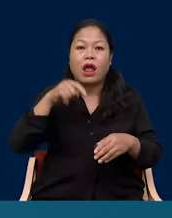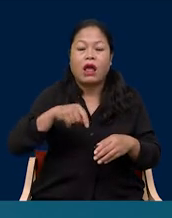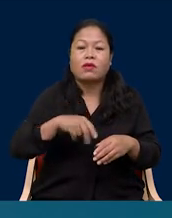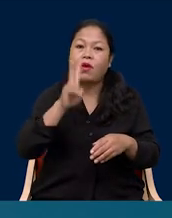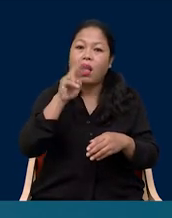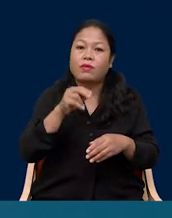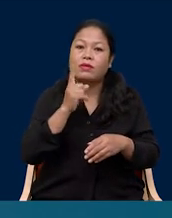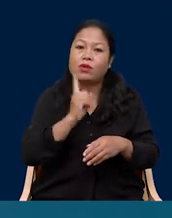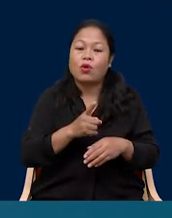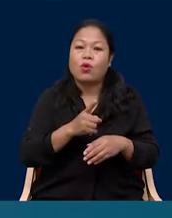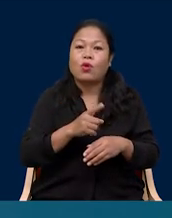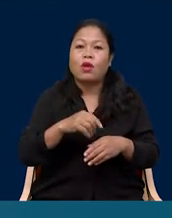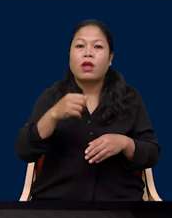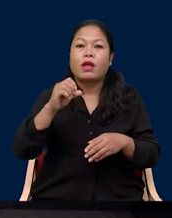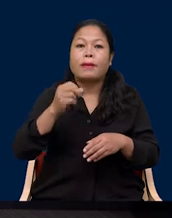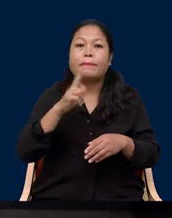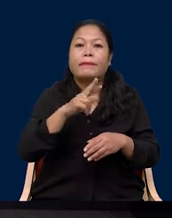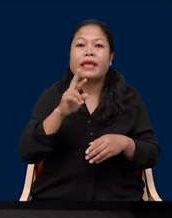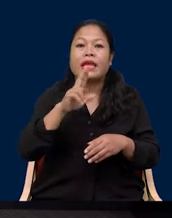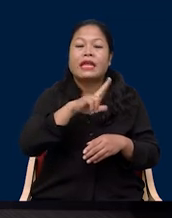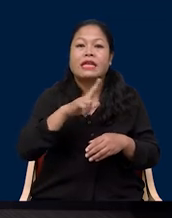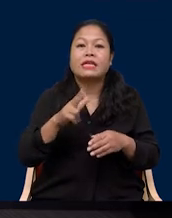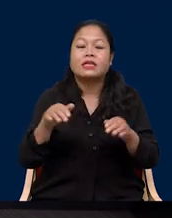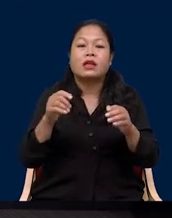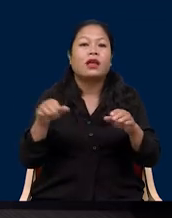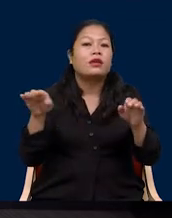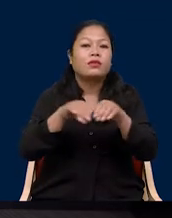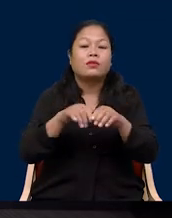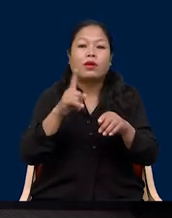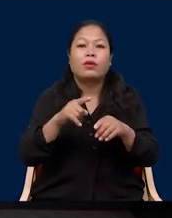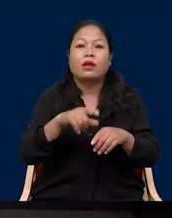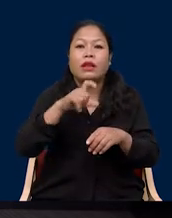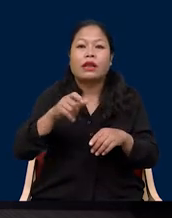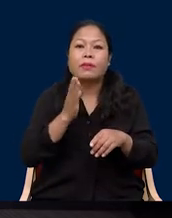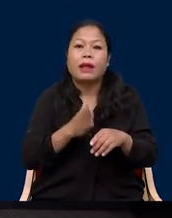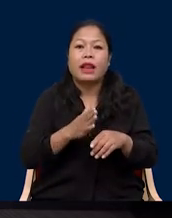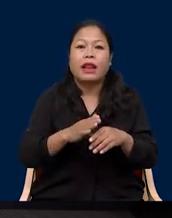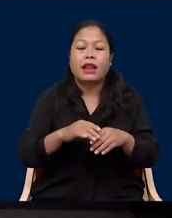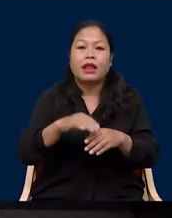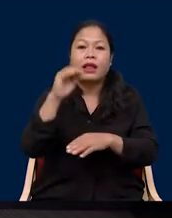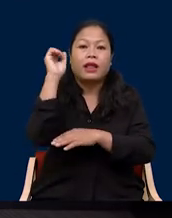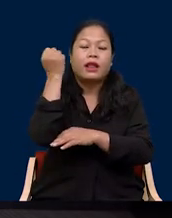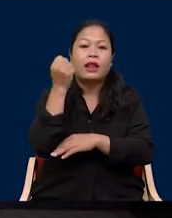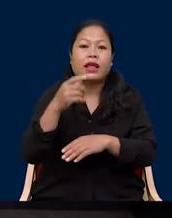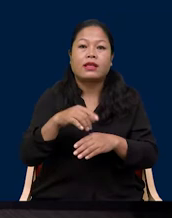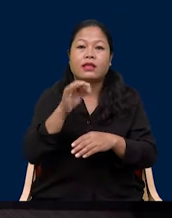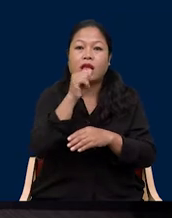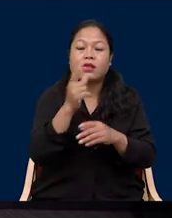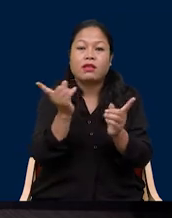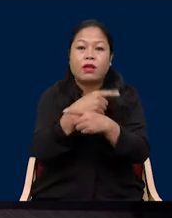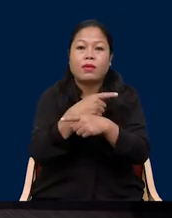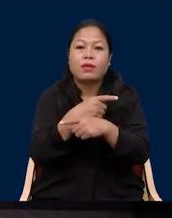हुन आजको आवश्यकता हो। पेरिस सम्झौता अनुसार नेपालले हालै मात्र राष्ट्रिय जलवायु परिवर्तन